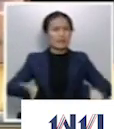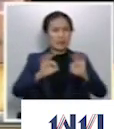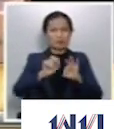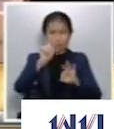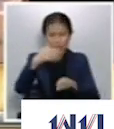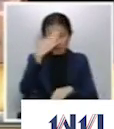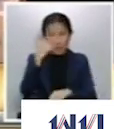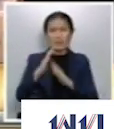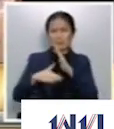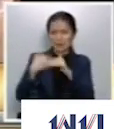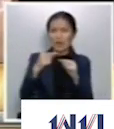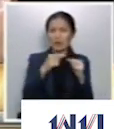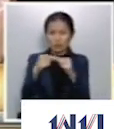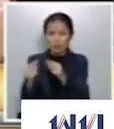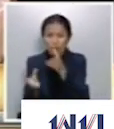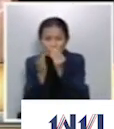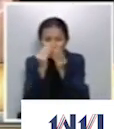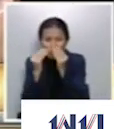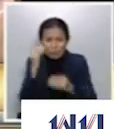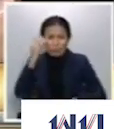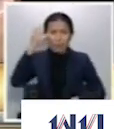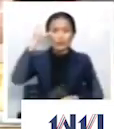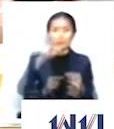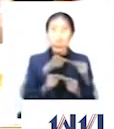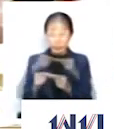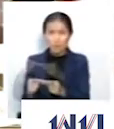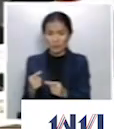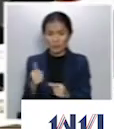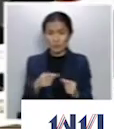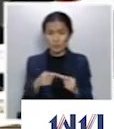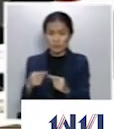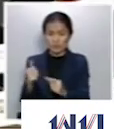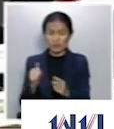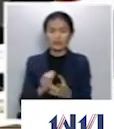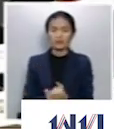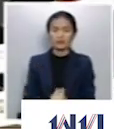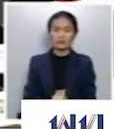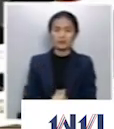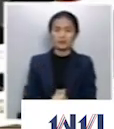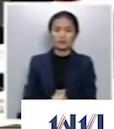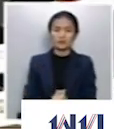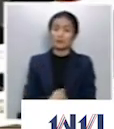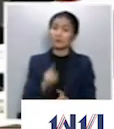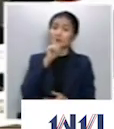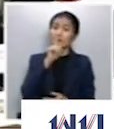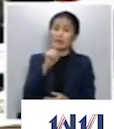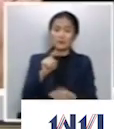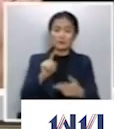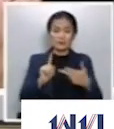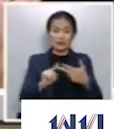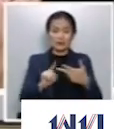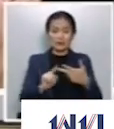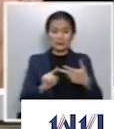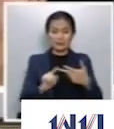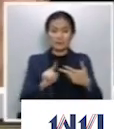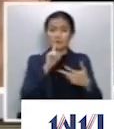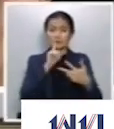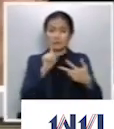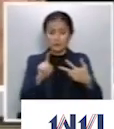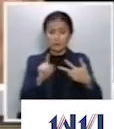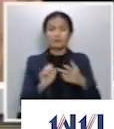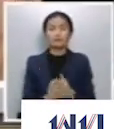ต่อไปนะคะขอให้ท่านได้ตอบคำถามข้อที่2ด้วยค่ะจะเป็นคำถามต่อไปคือคำถามที่3นะคะท่านประธาน